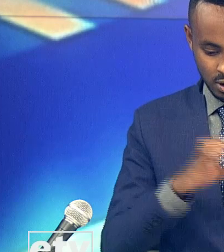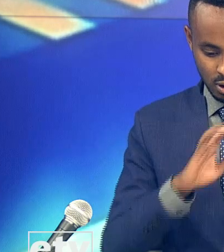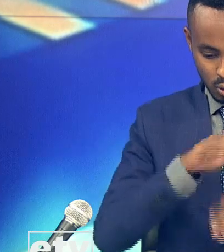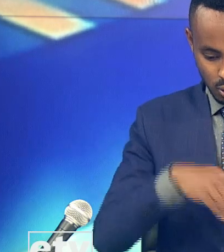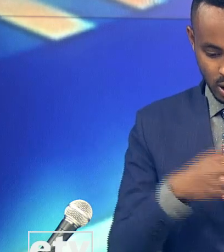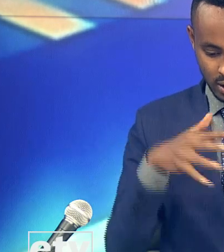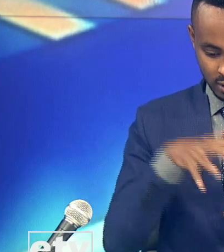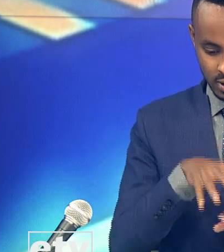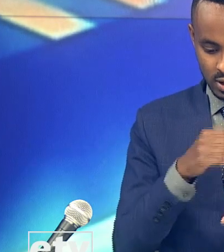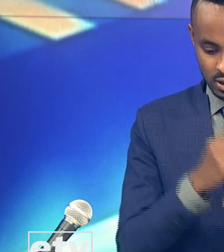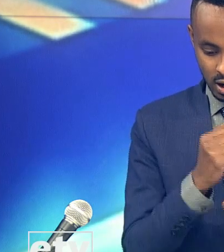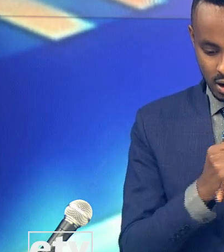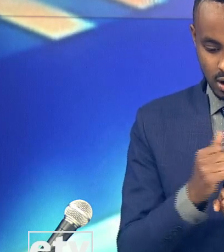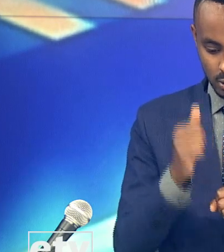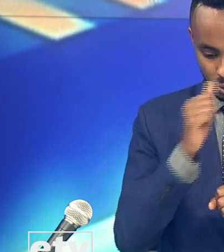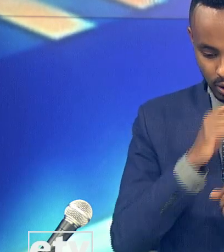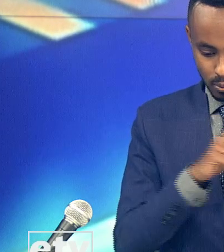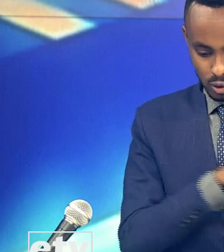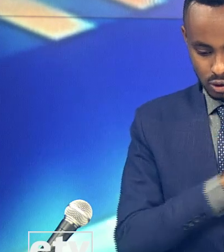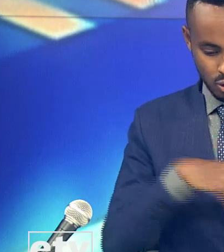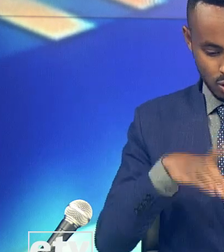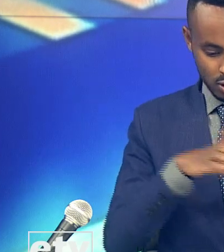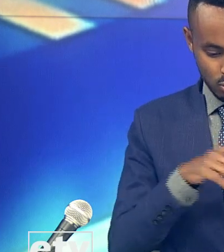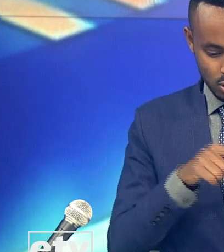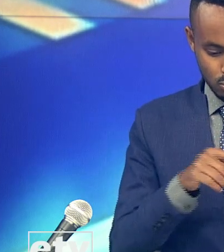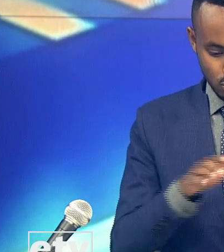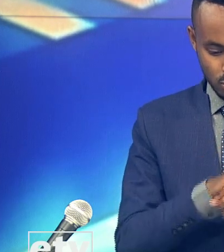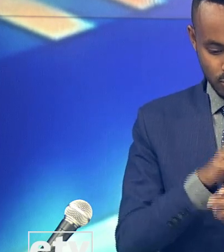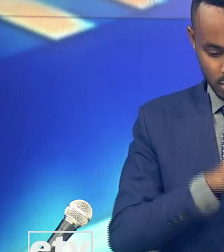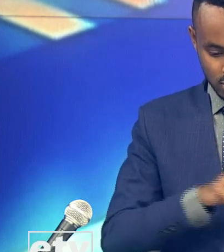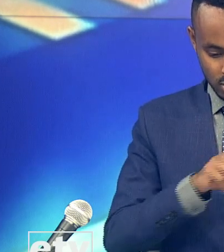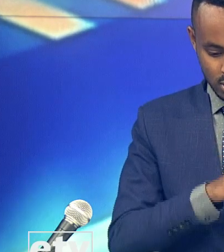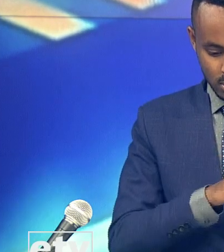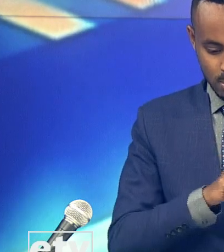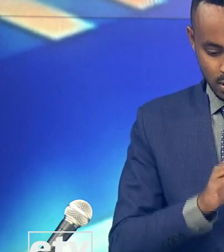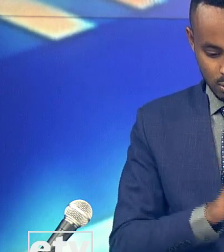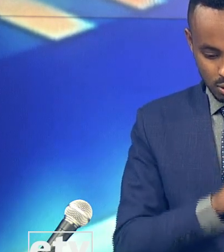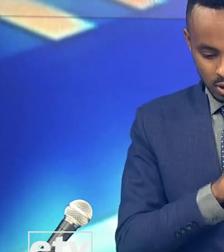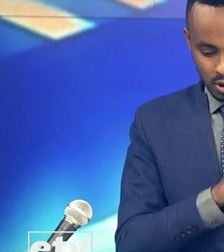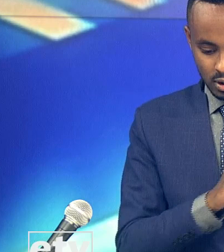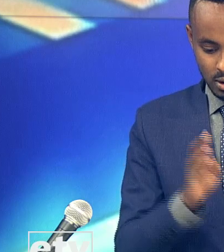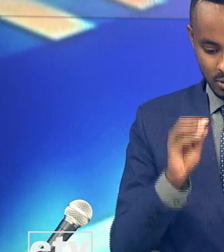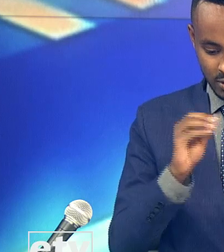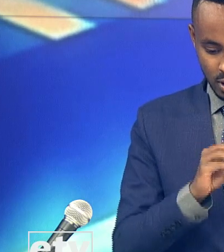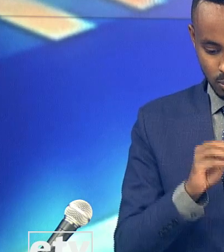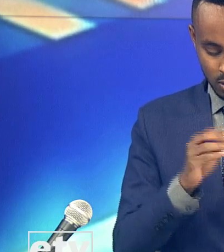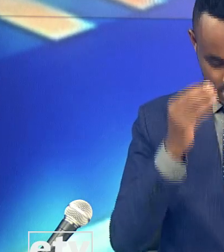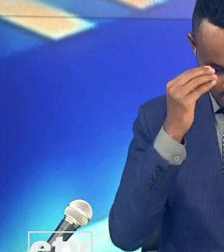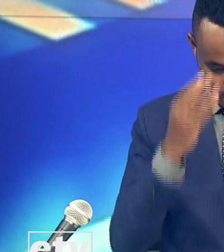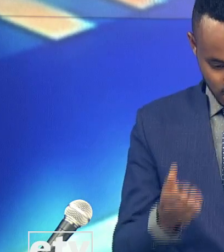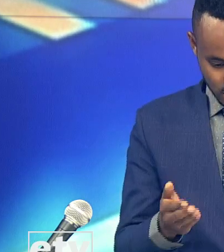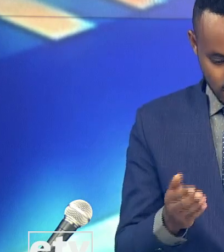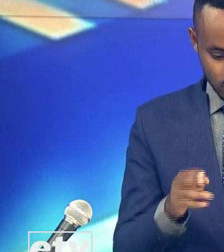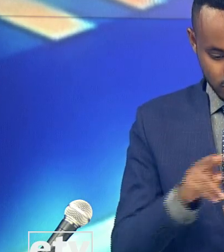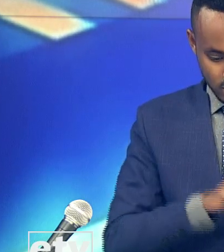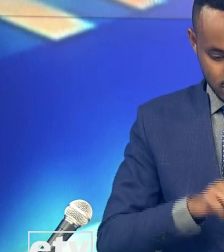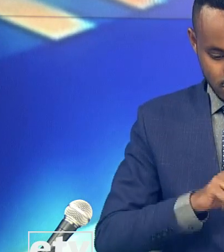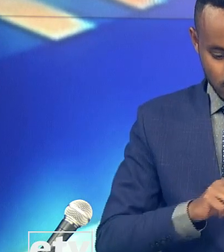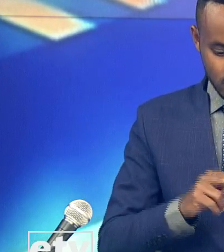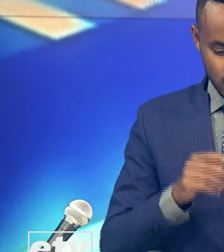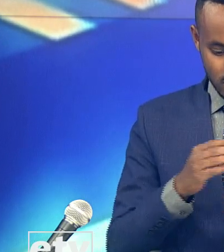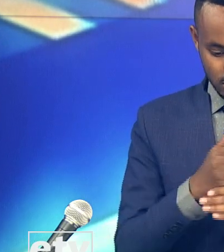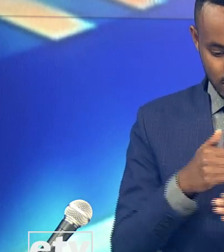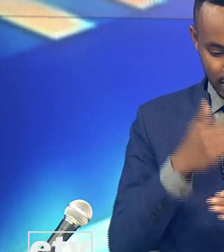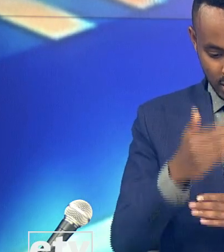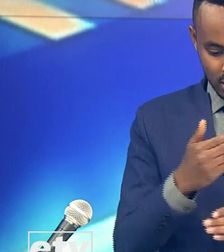ለማፍራት የሚደረገው ሁሉን አቀፍ ስራ የኢትዮጵያ ፖሊስ ኮሌጅ ወደ ሙሉ ዩኒቨርሲቲ ማደጉን የፌዴራል ፖሊስ አስታወቀ።